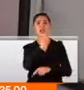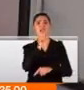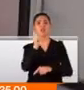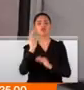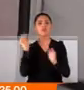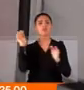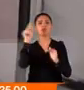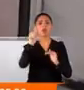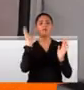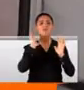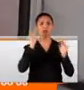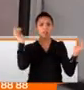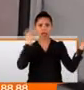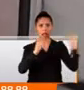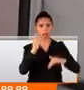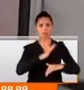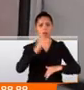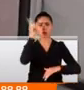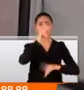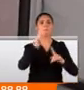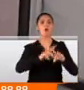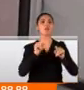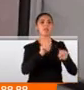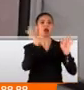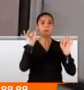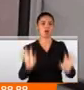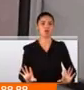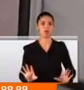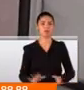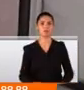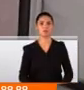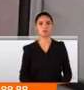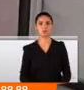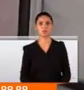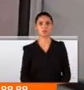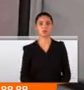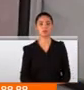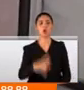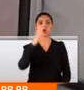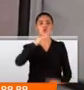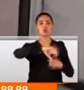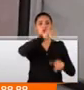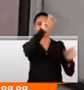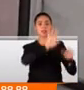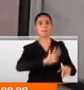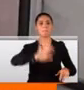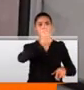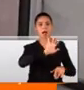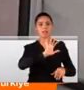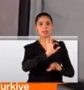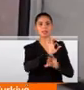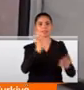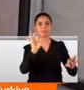dadandı. Polis de onların peşine düştü. 3 soyguncu Maltepe'de tam